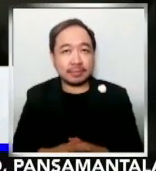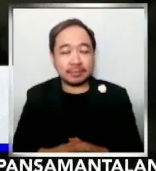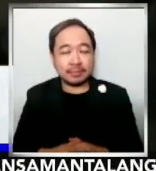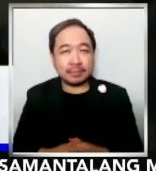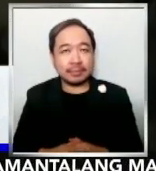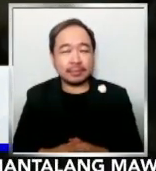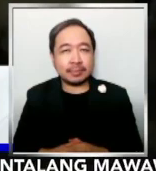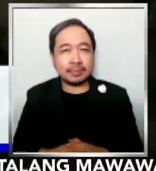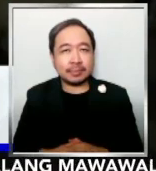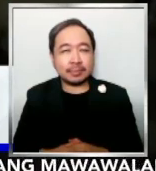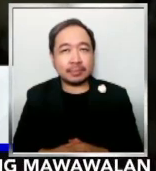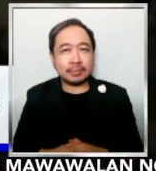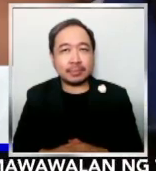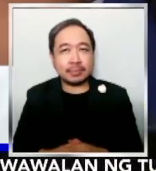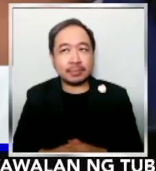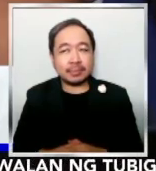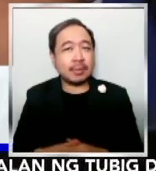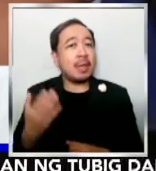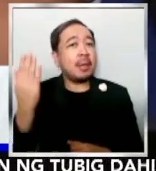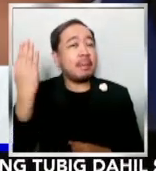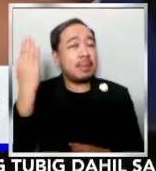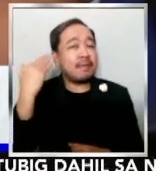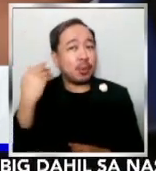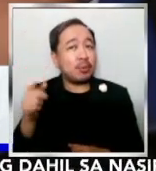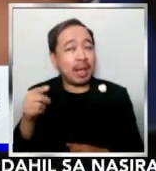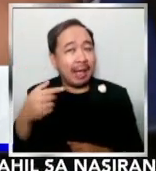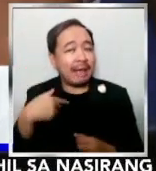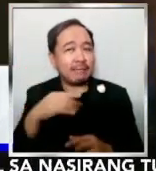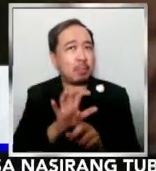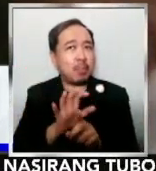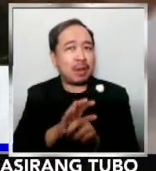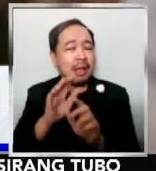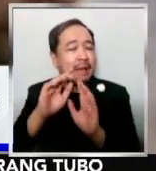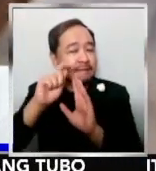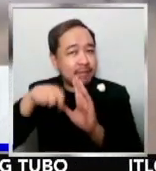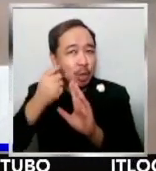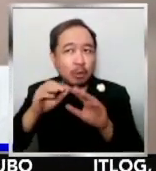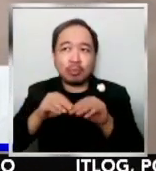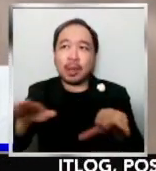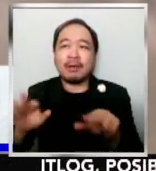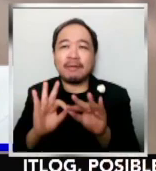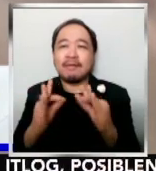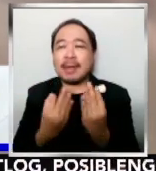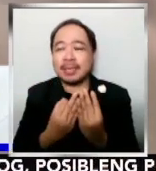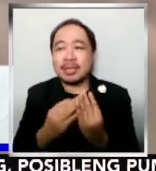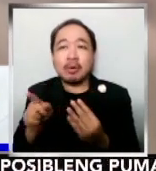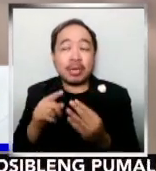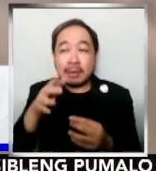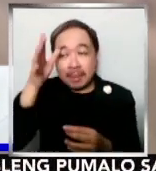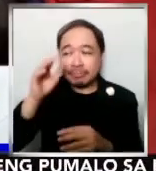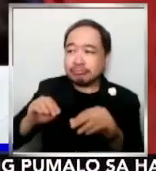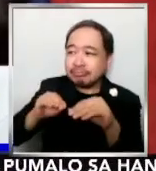Sino ang makakalimot sa nag-viral noong kuha ng pamilya Eugenio kung saan gabi-gabi ay tinuturuan ni Tatay Rolando ang kaniyang mga anak